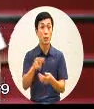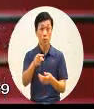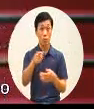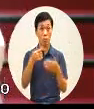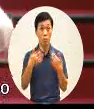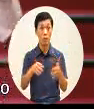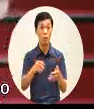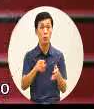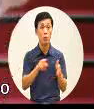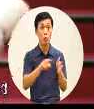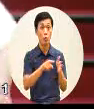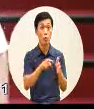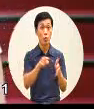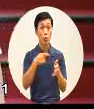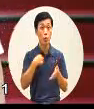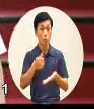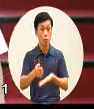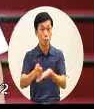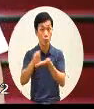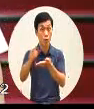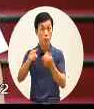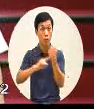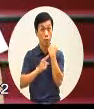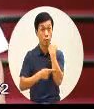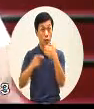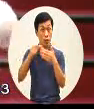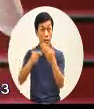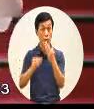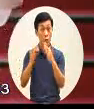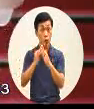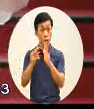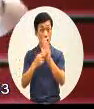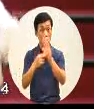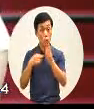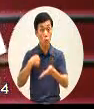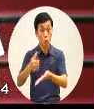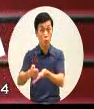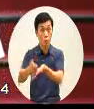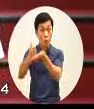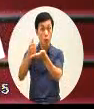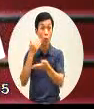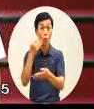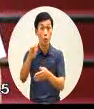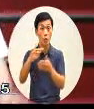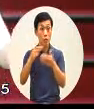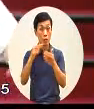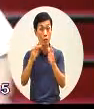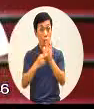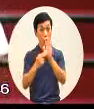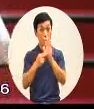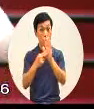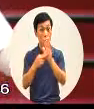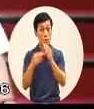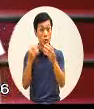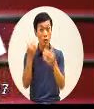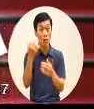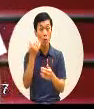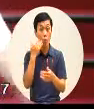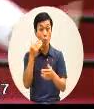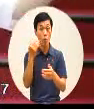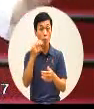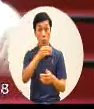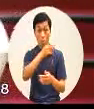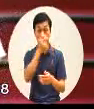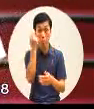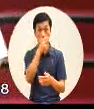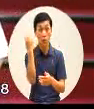专款专用的 我很尊重你法制局的解释啦我告诉你你解释出来啦齁结果有时这样模糊地带这样怎么